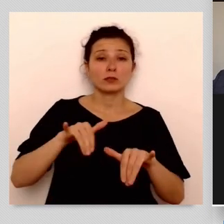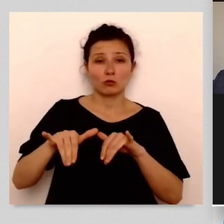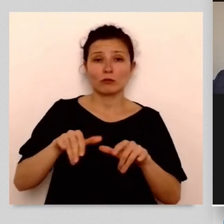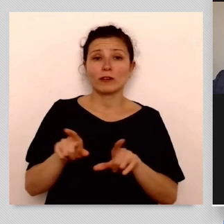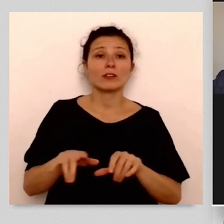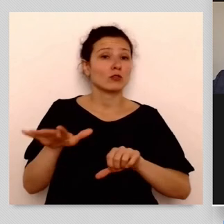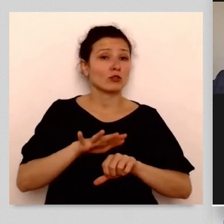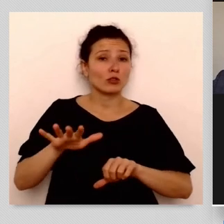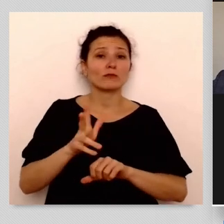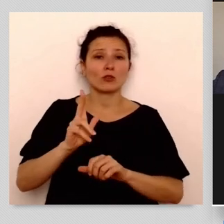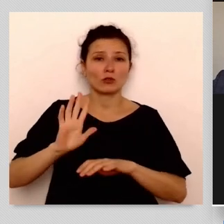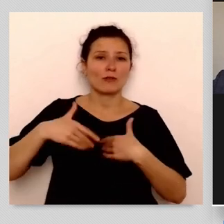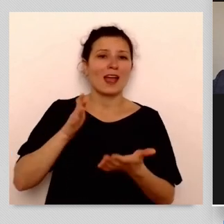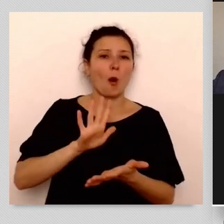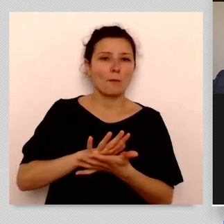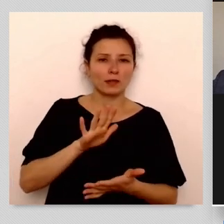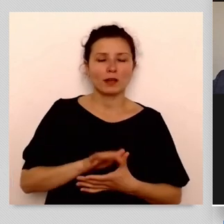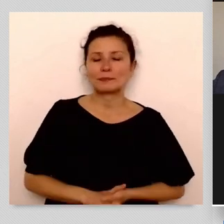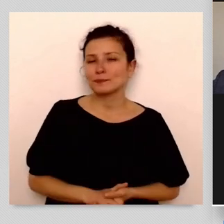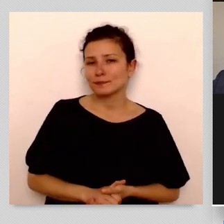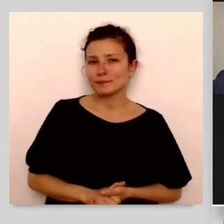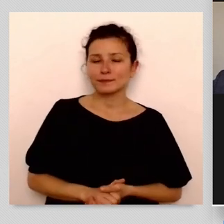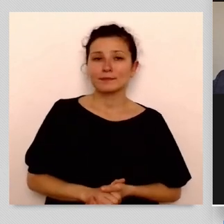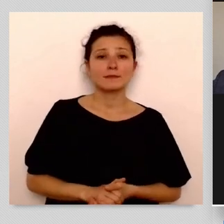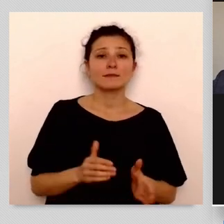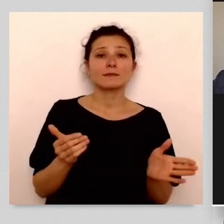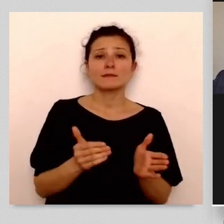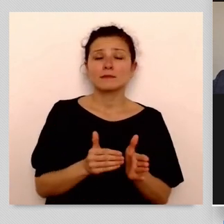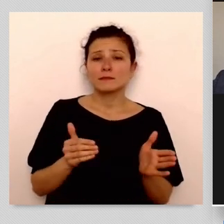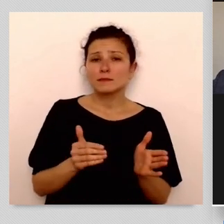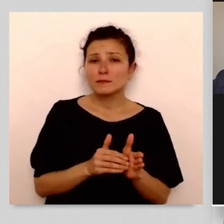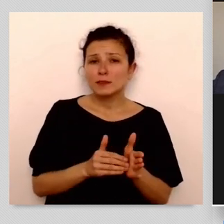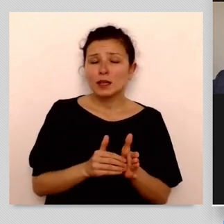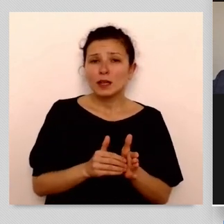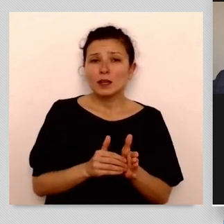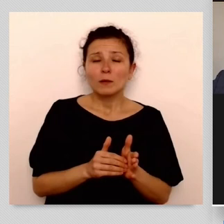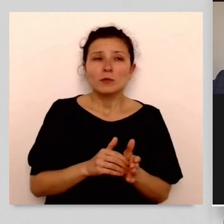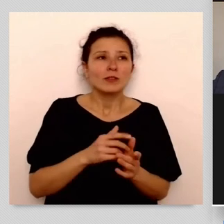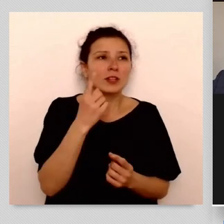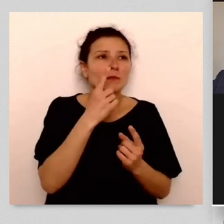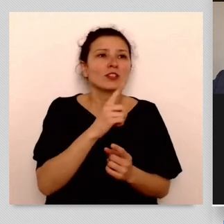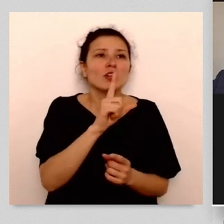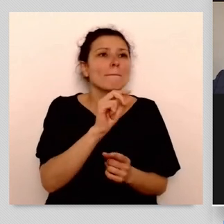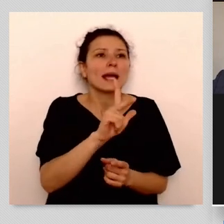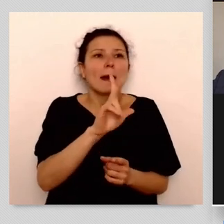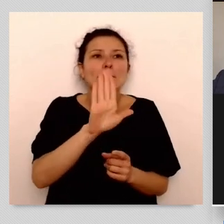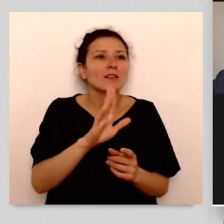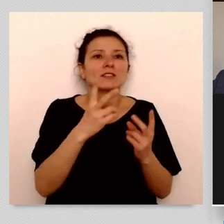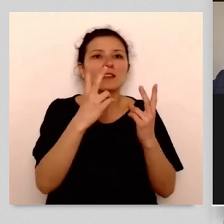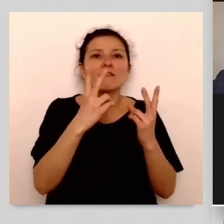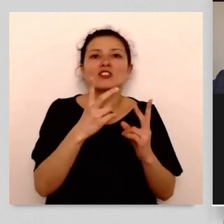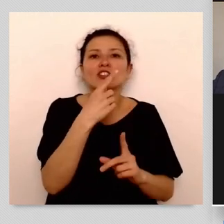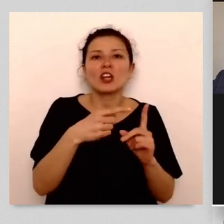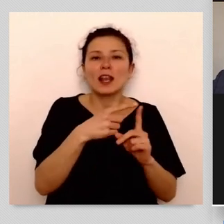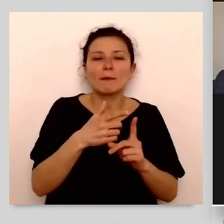środowisk opiniotwórczych. Potrzebne jest odczarowanie roli PKB w ocenie wiarygodności gospodarek narodowych,